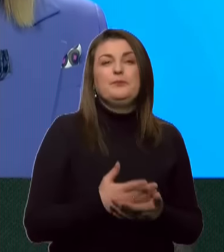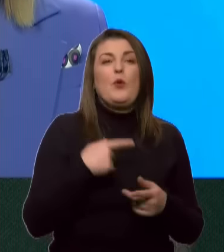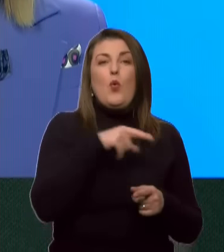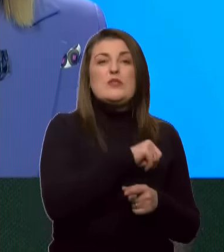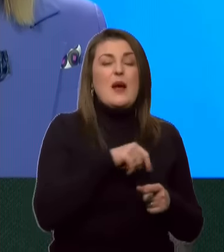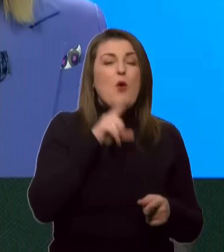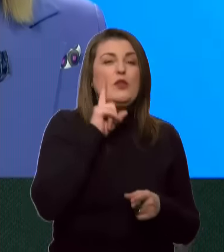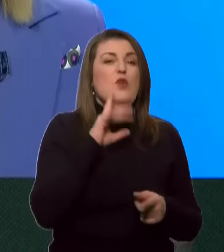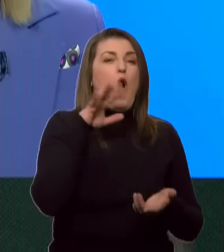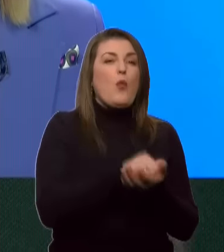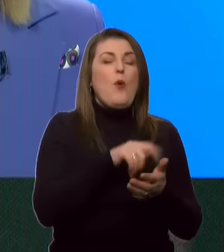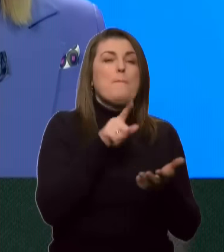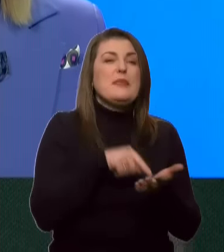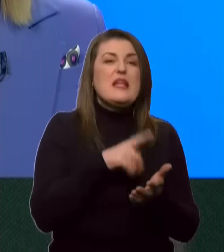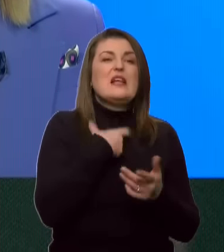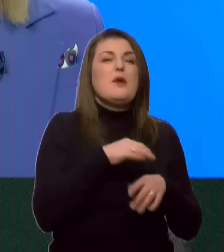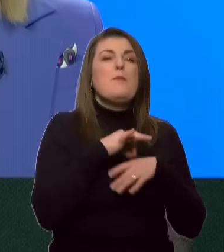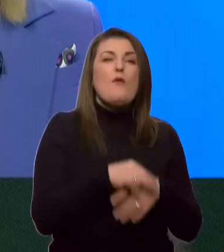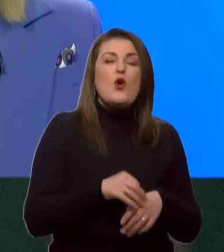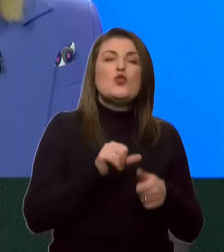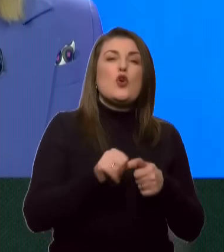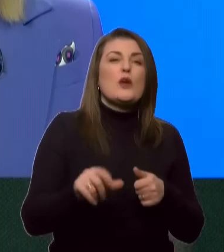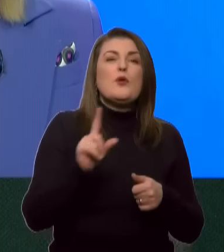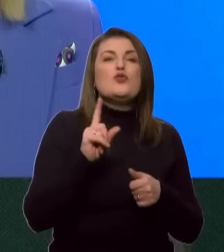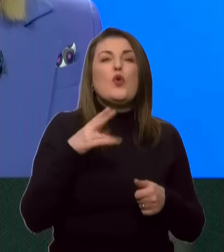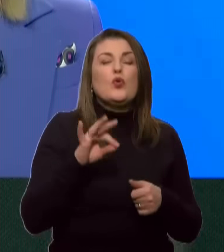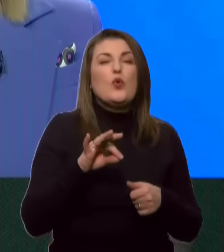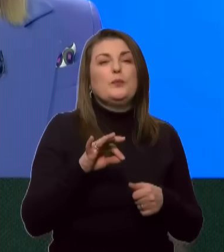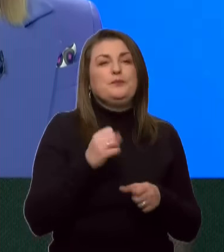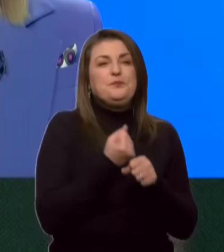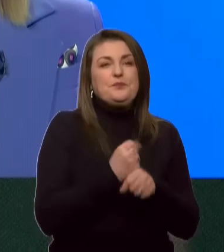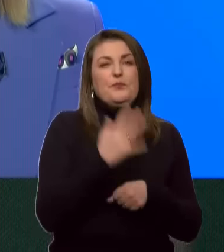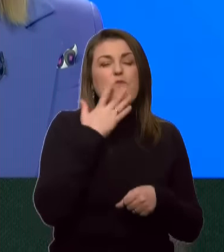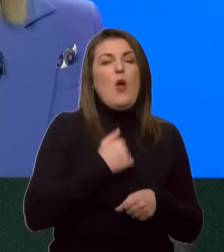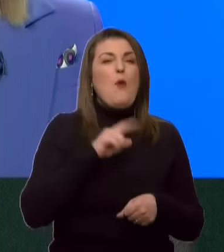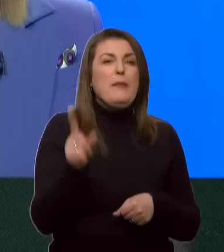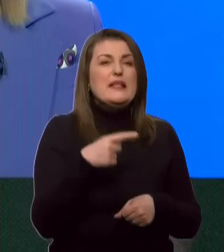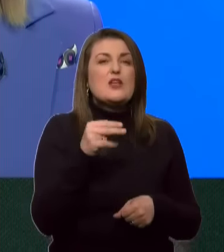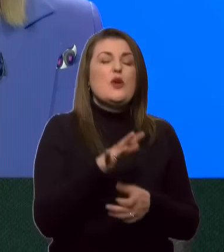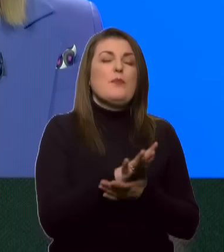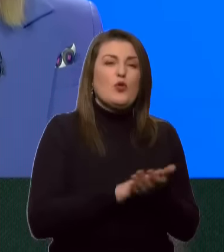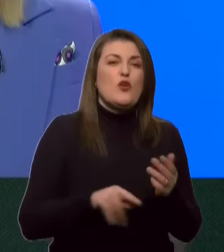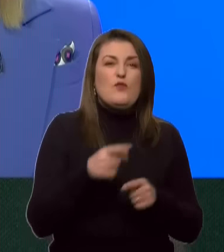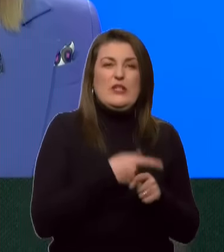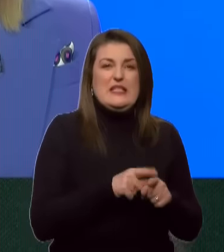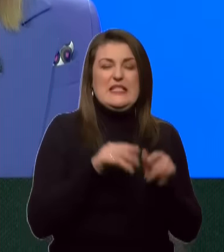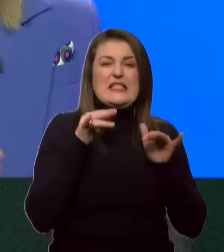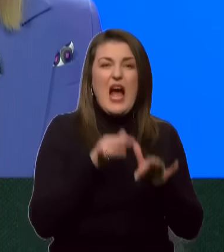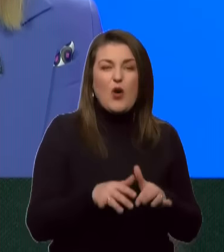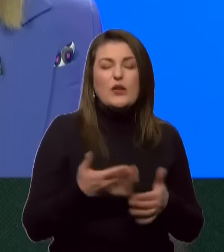тимчасово окупованому місці як вони себе поводять, пане Іване, зокрема щодо примусової мобілізації? Чи продовжують вони ці заходи?